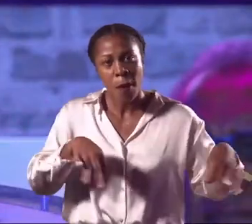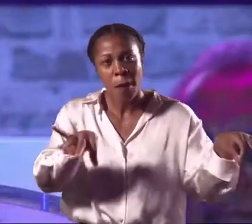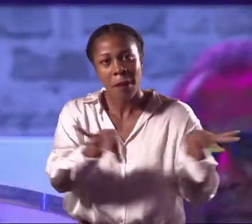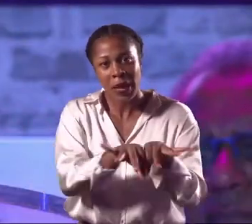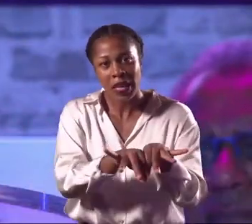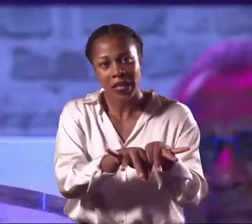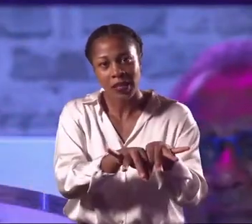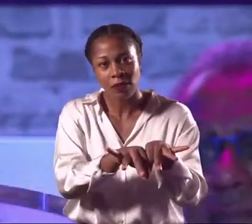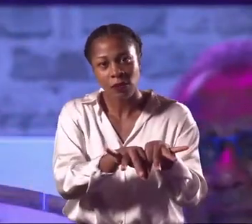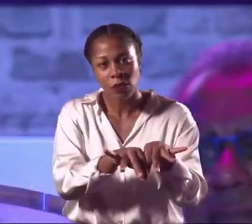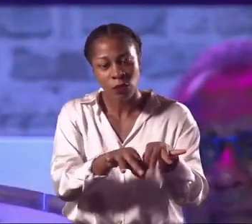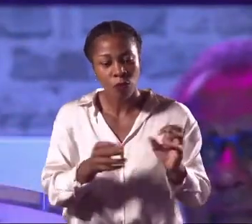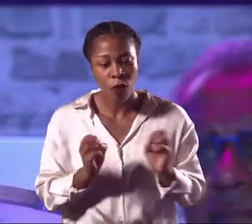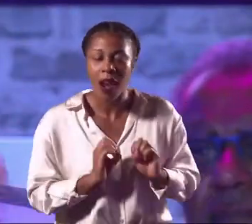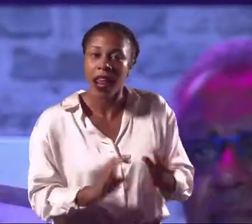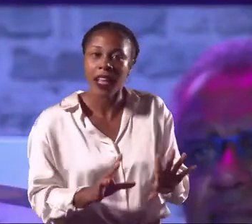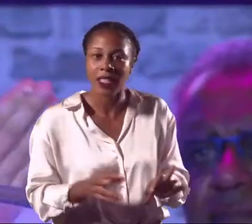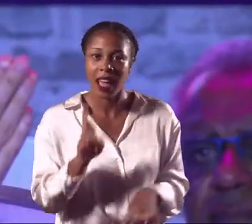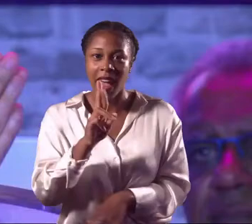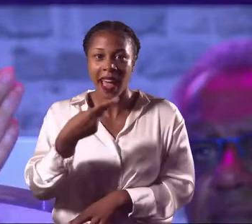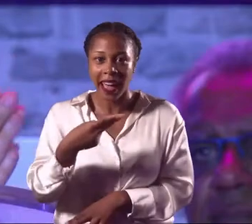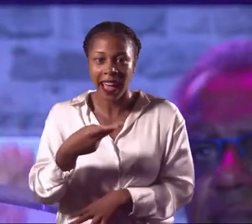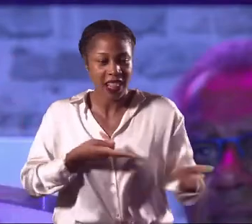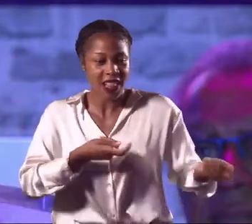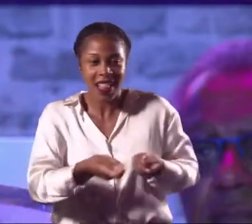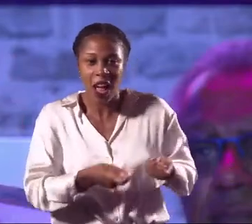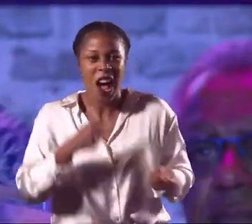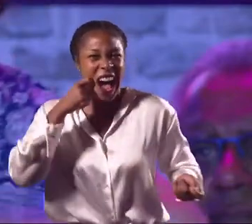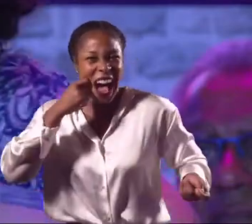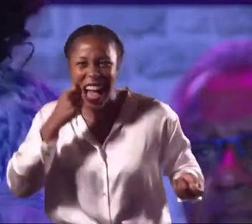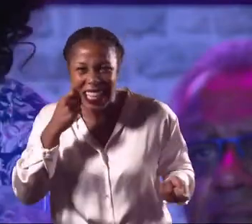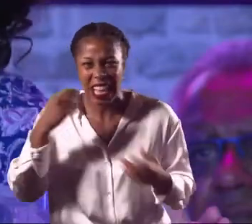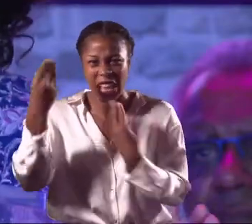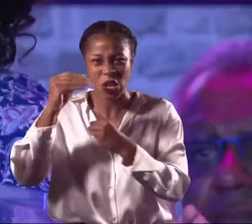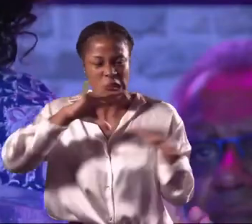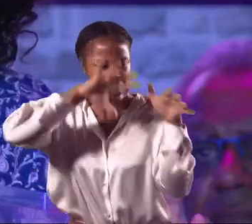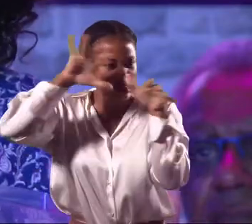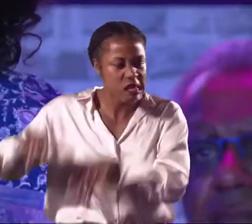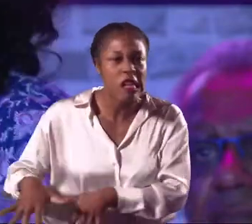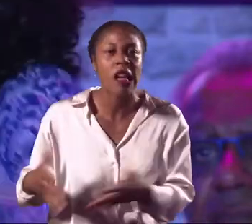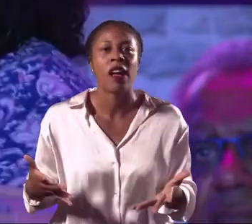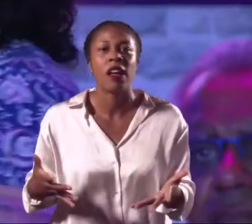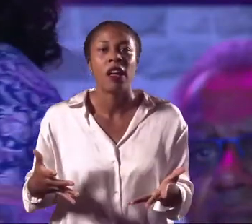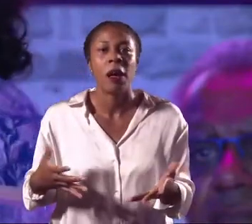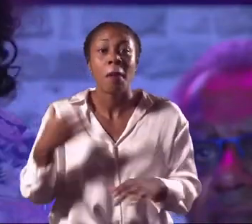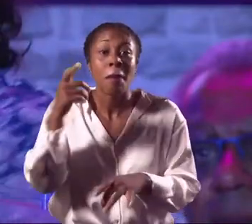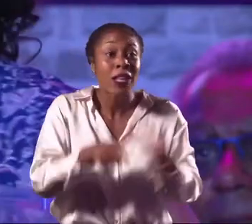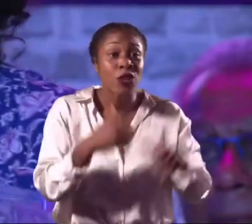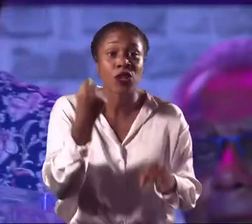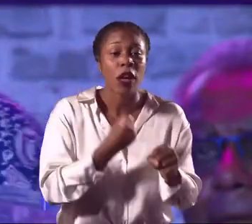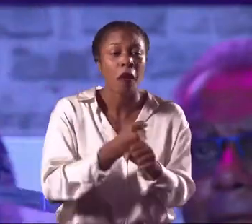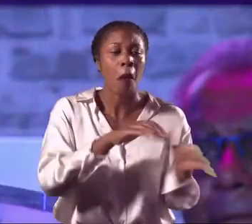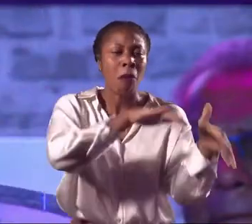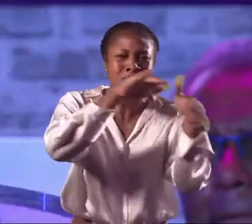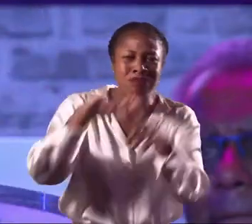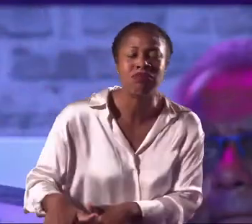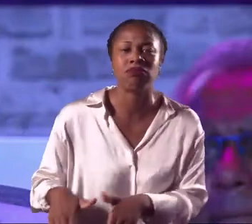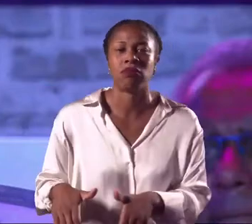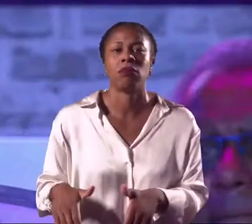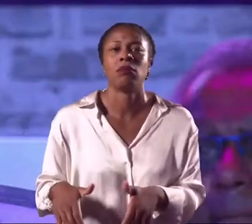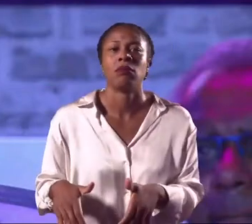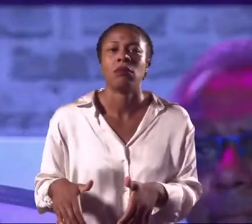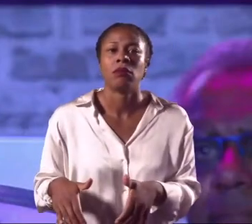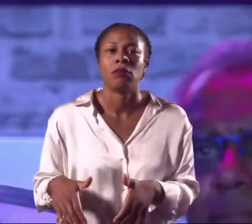Rassemblement national raciste, xénophobe, qui ne défend jamais les travailleurs, qui s'oppose systématiquement à